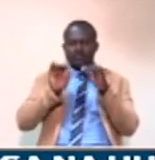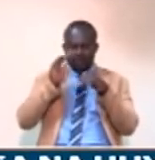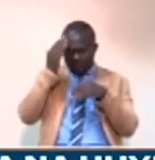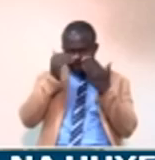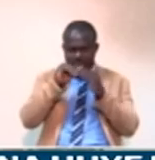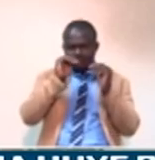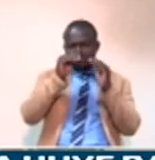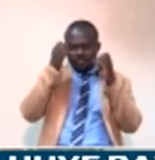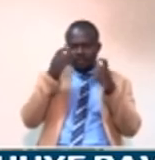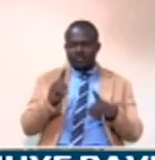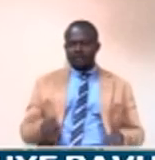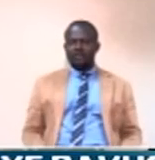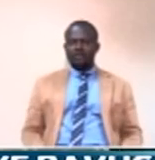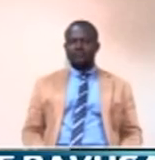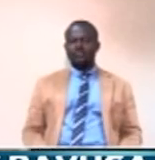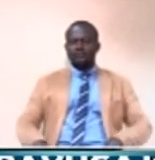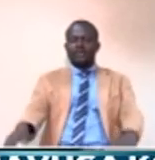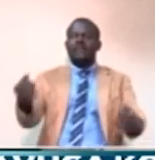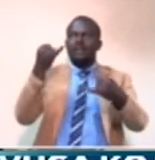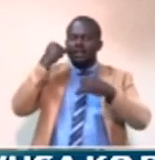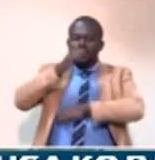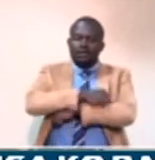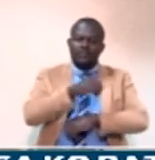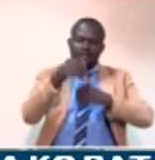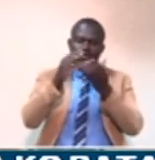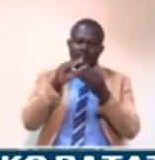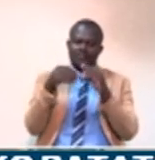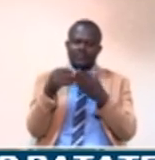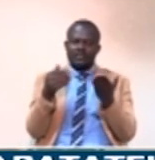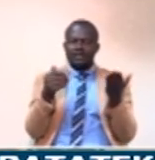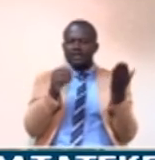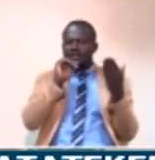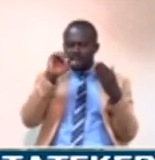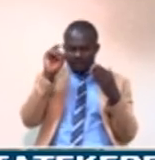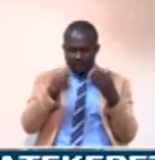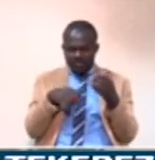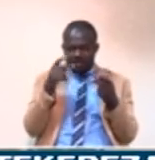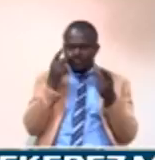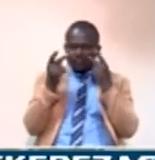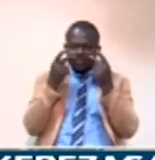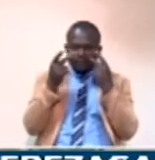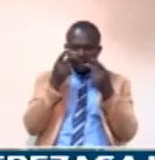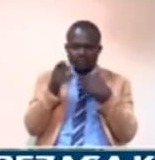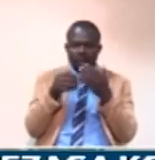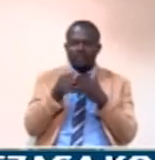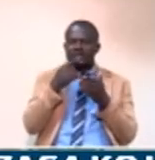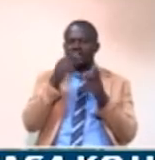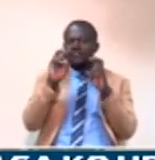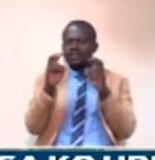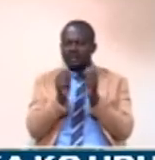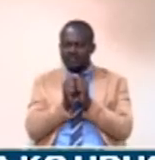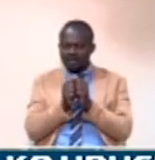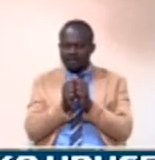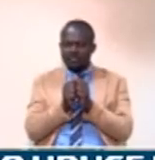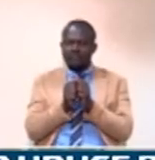rwego rw'uburezi. Iyo umunyeshuri aramutse ahawe amanota atagombye kubona, ndavuga nti